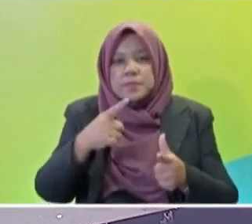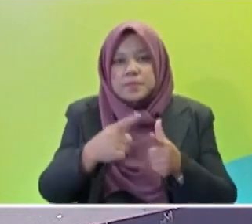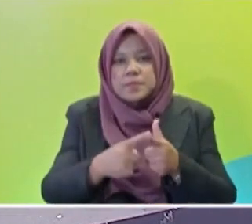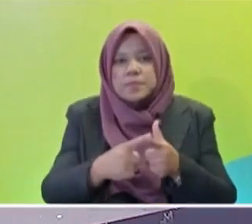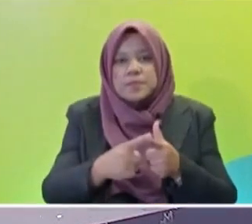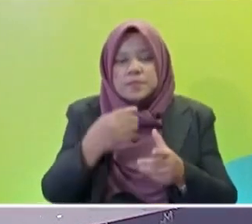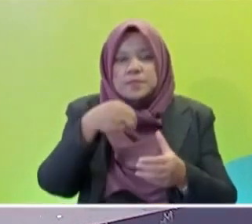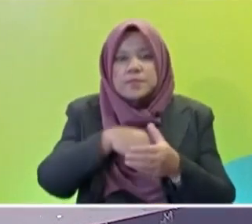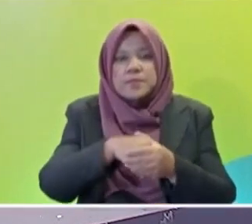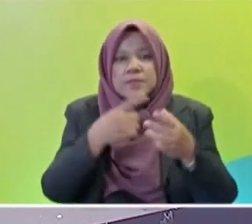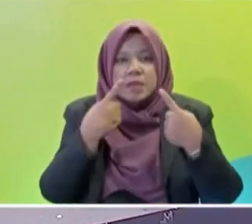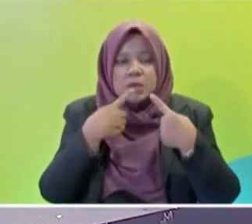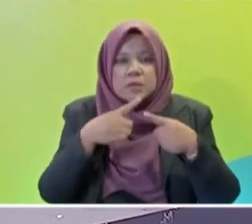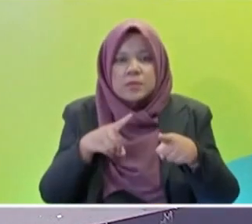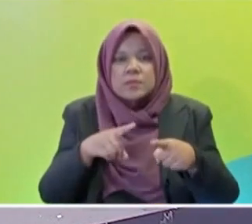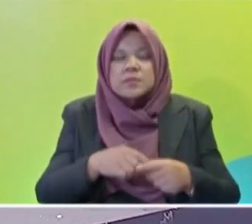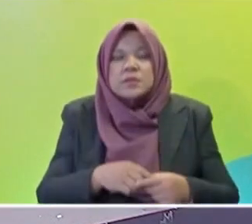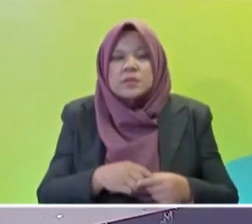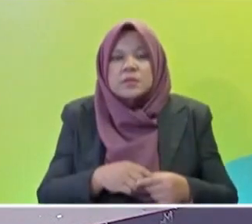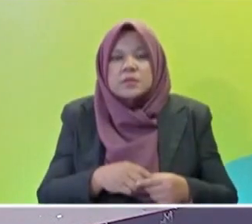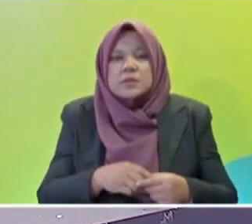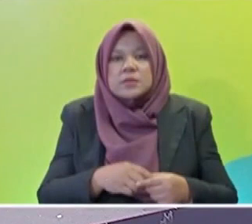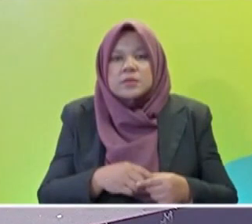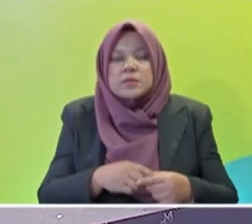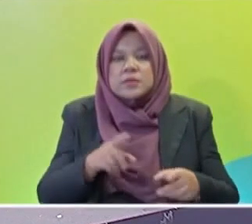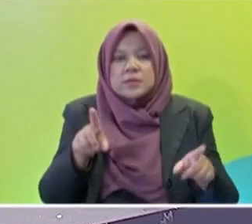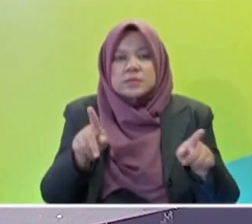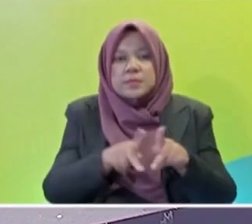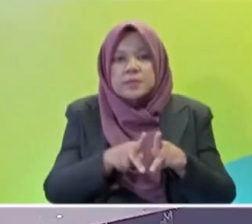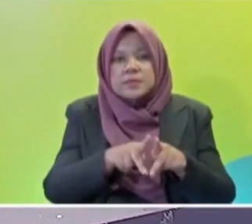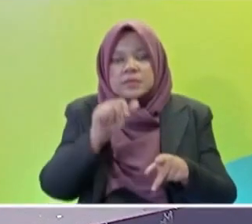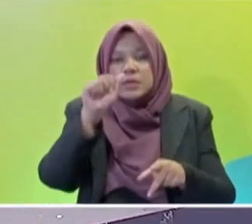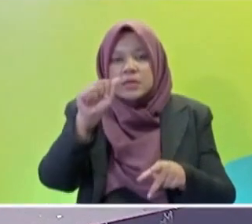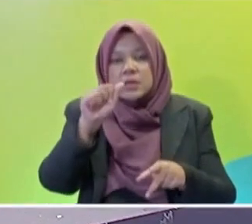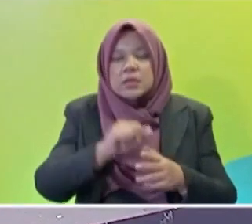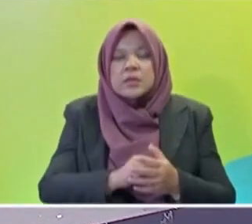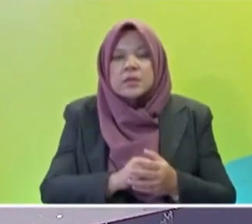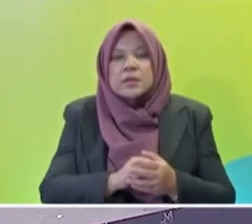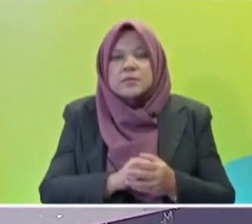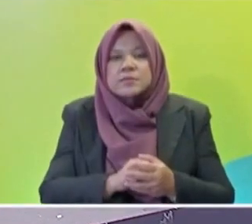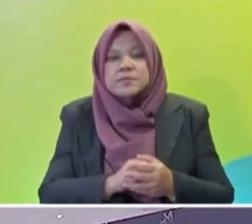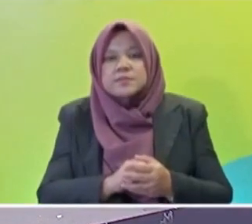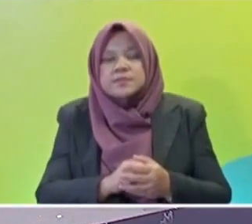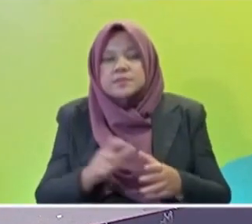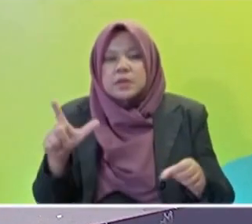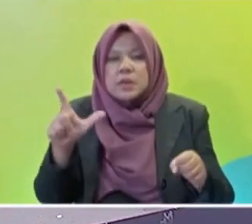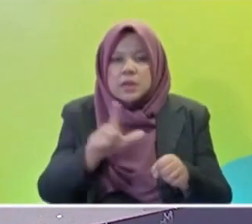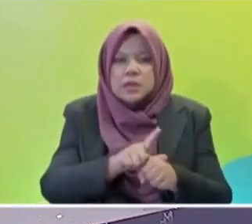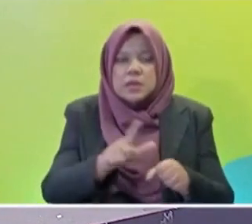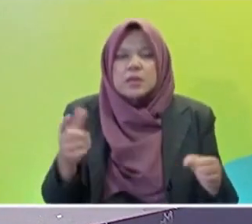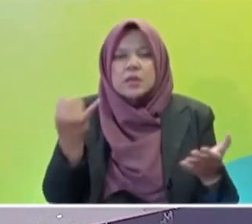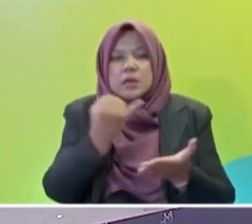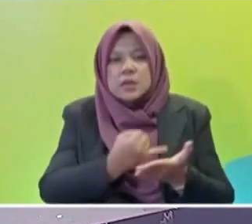dalam jawaban pernyataan jawaban tadi oke seperti di ada lakaran lengkap adalah karya kecil